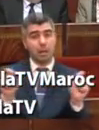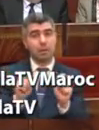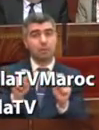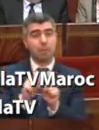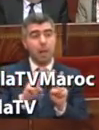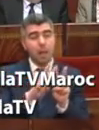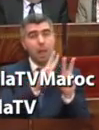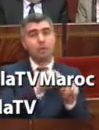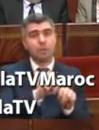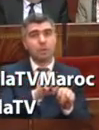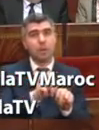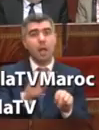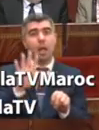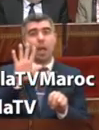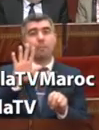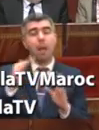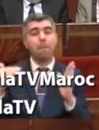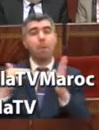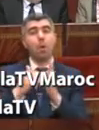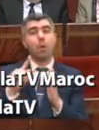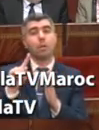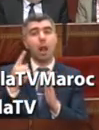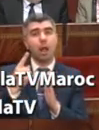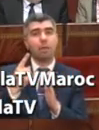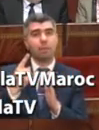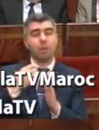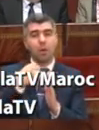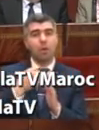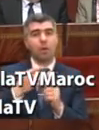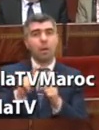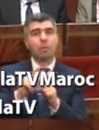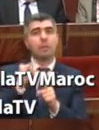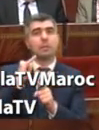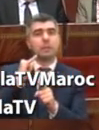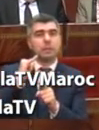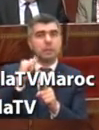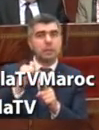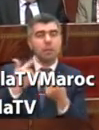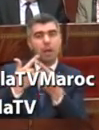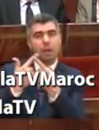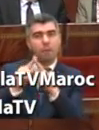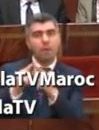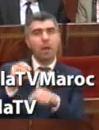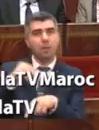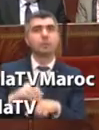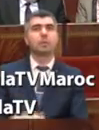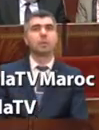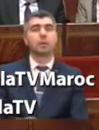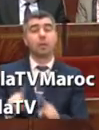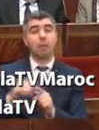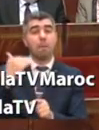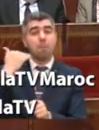ب 500 مليون ديال الدرهم، كيدير فيه مرة واحدة وعز سنوي، كلشي كيعرفوا بلا ما رجعوا له. هذا